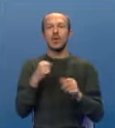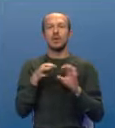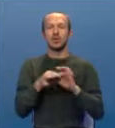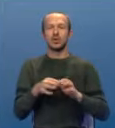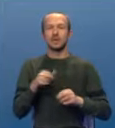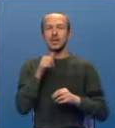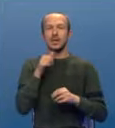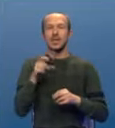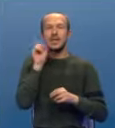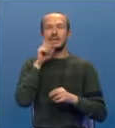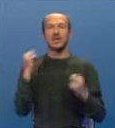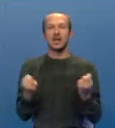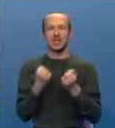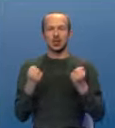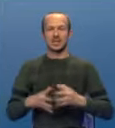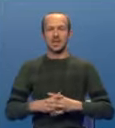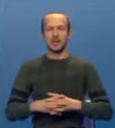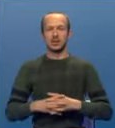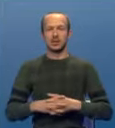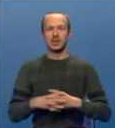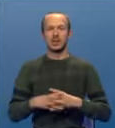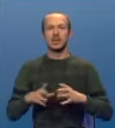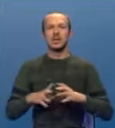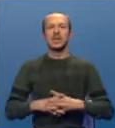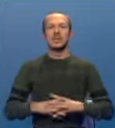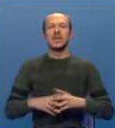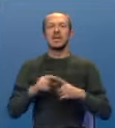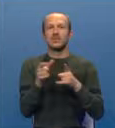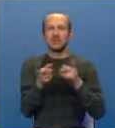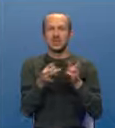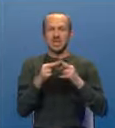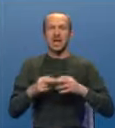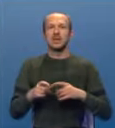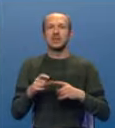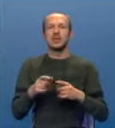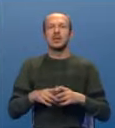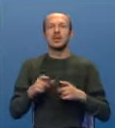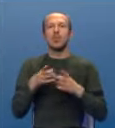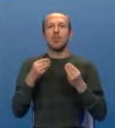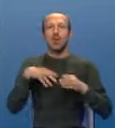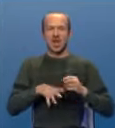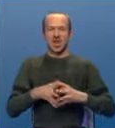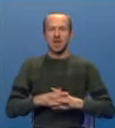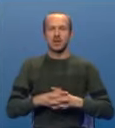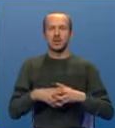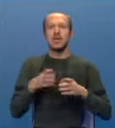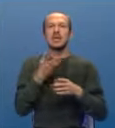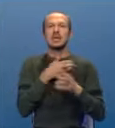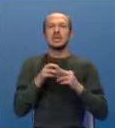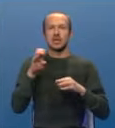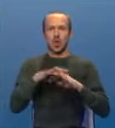funkcionisanje i nekakve svakodnevne aktivnosti. Seksualna disfunkcija, disfunkcija sfinktera za mokrenje, za